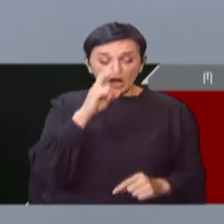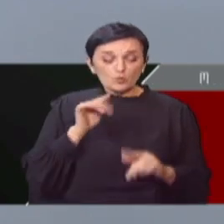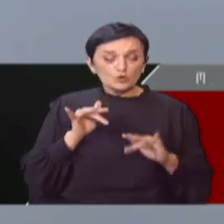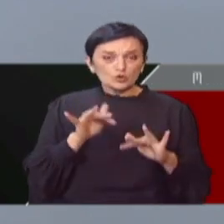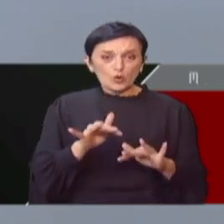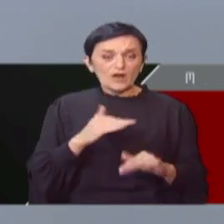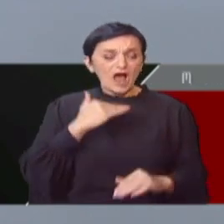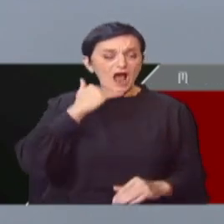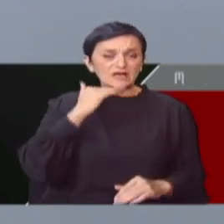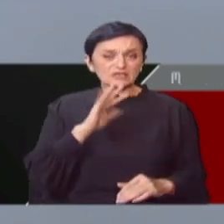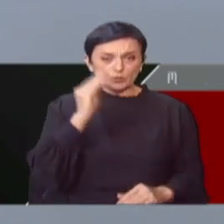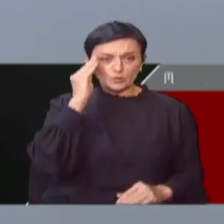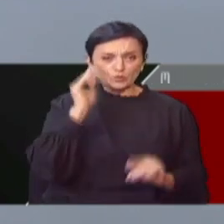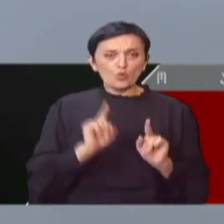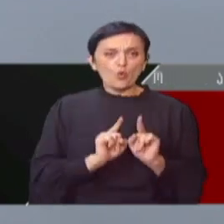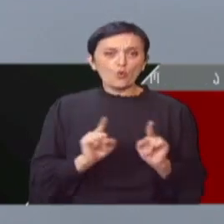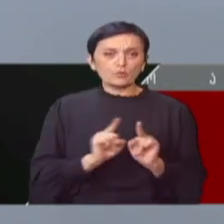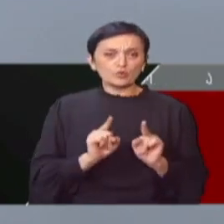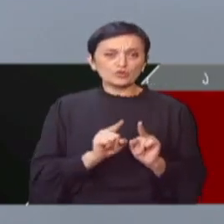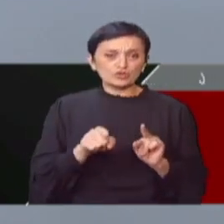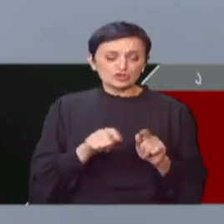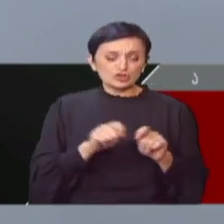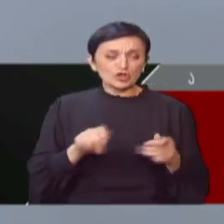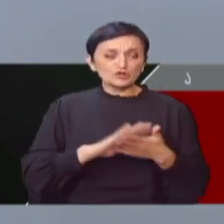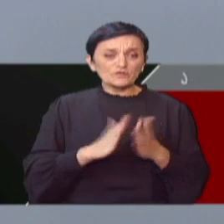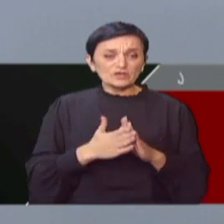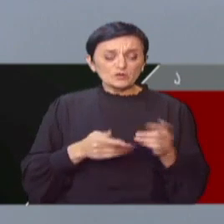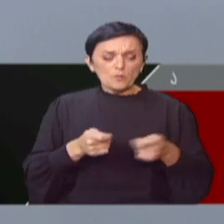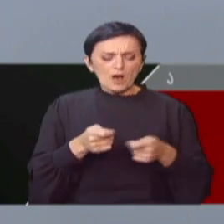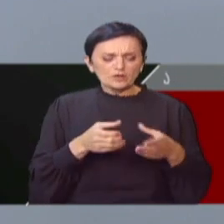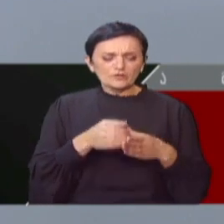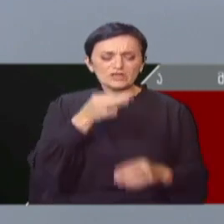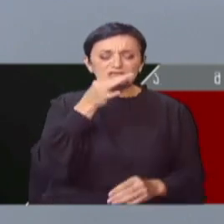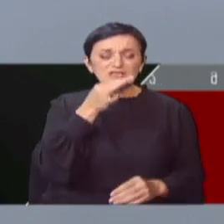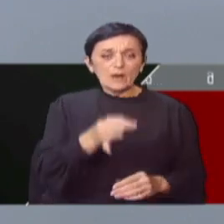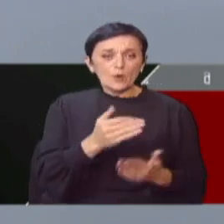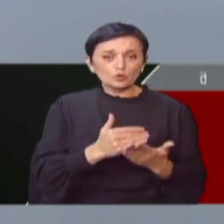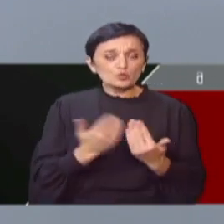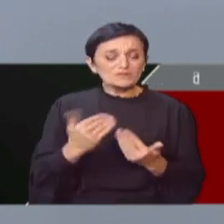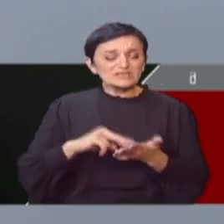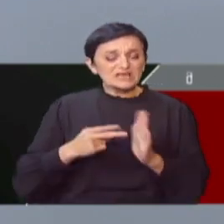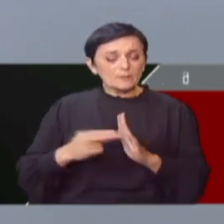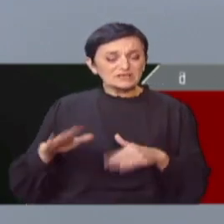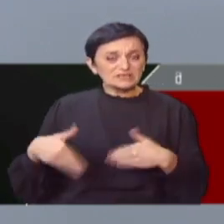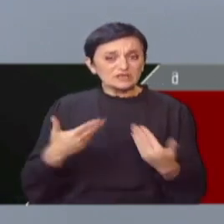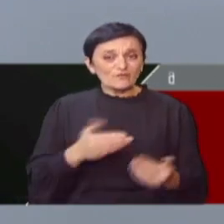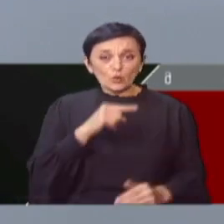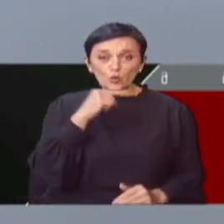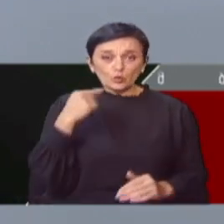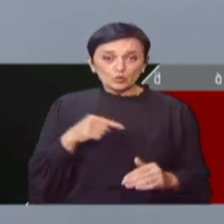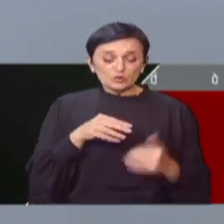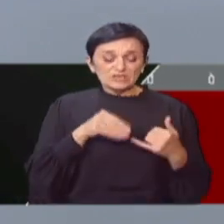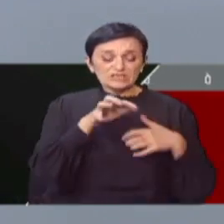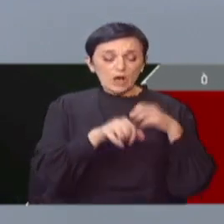რეაგირებას არასაკმარისად მიიჩნევს ოპოზიცია, რომელიც შექმნილ ვითარებაში მართლ გუნდს აპასუხო ზომების მისეულ გეგმას თავაზობს. Რუსეთის